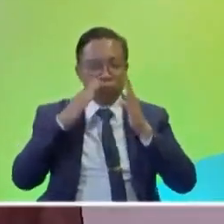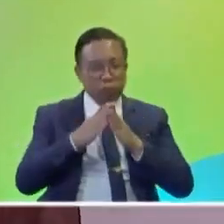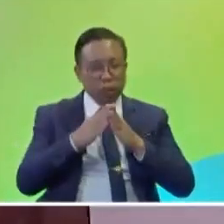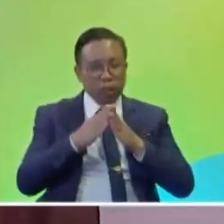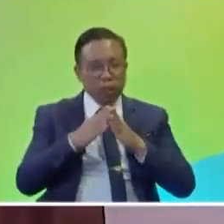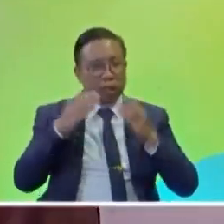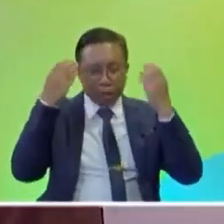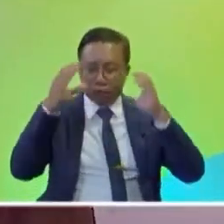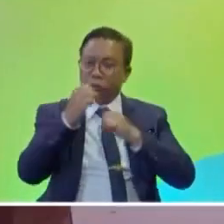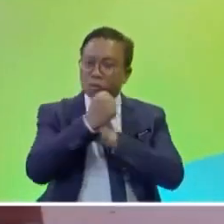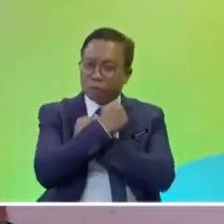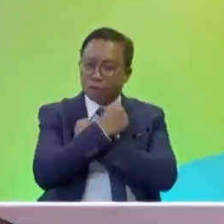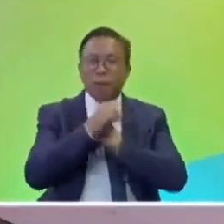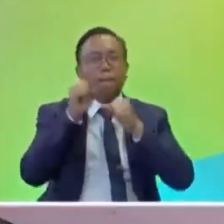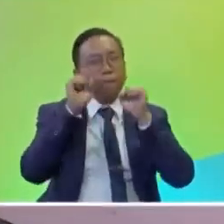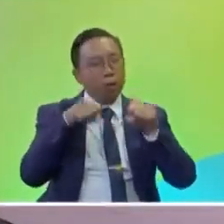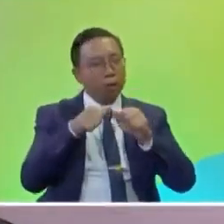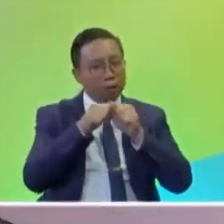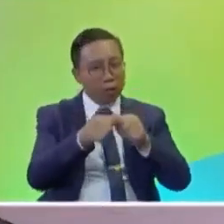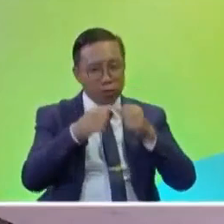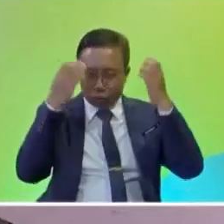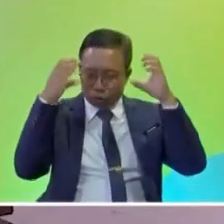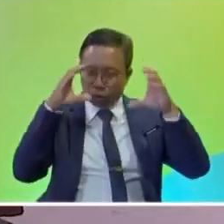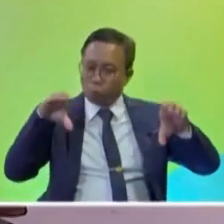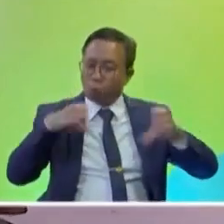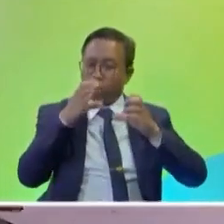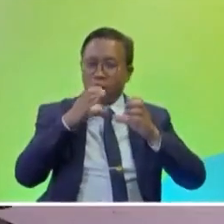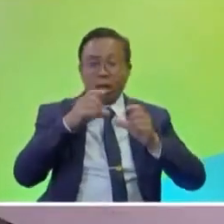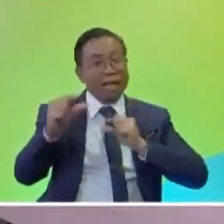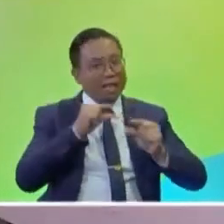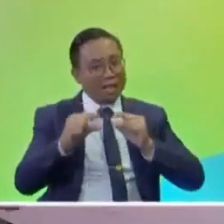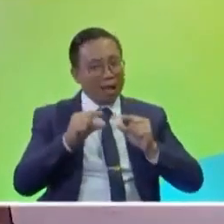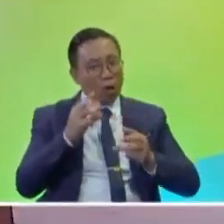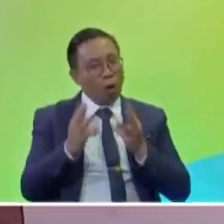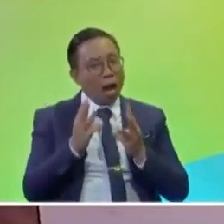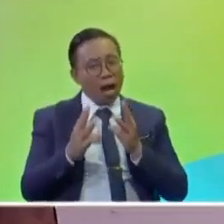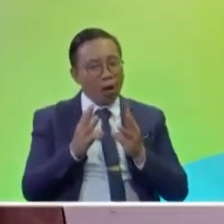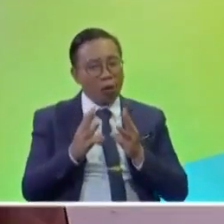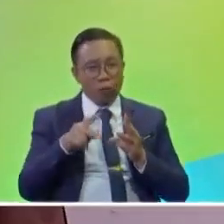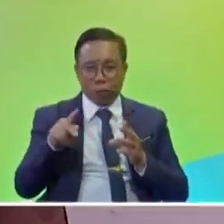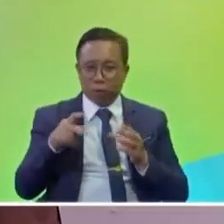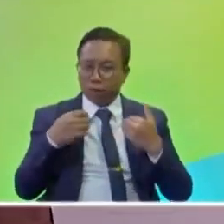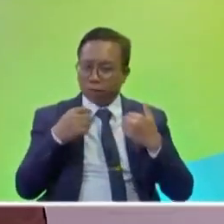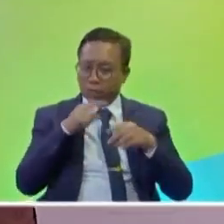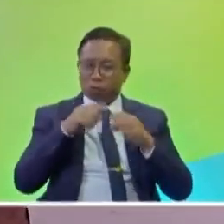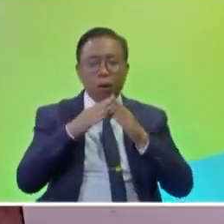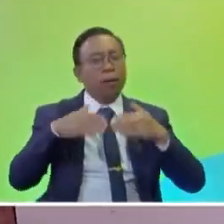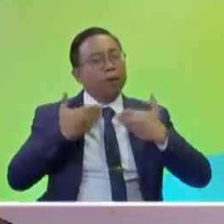cikgu sayang dapat ikut cikgu buat pergerakan bersama walaupun apa keadaan awak di rumah.